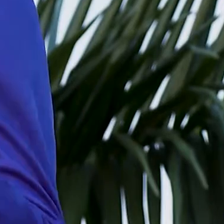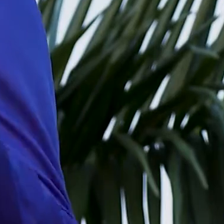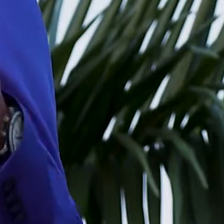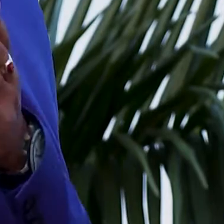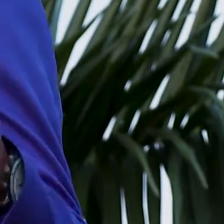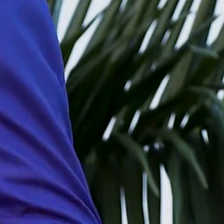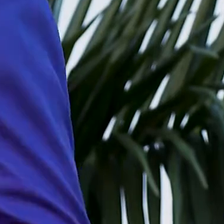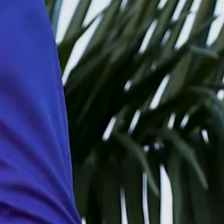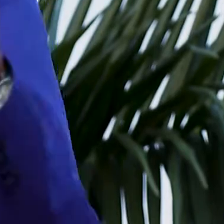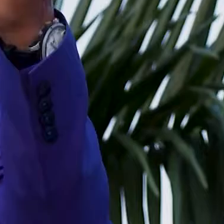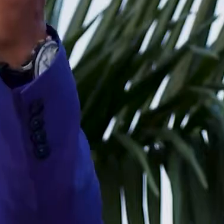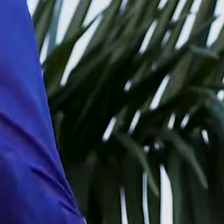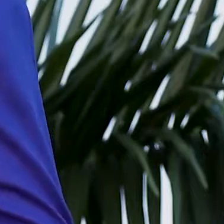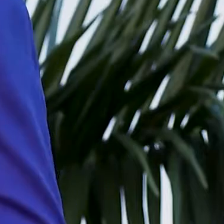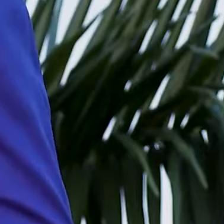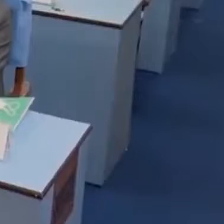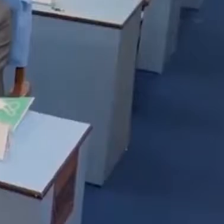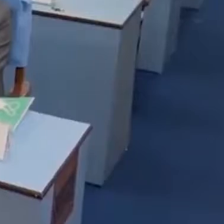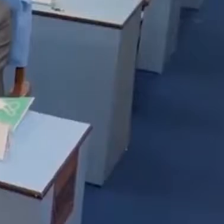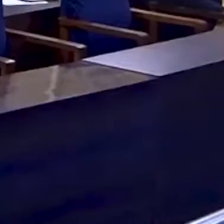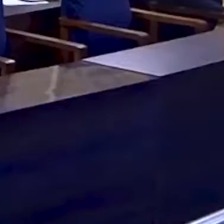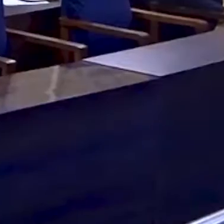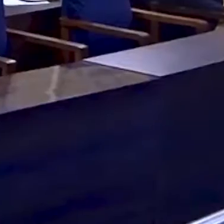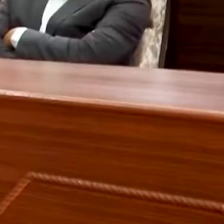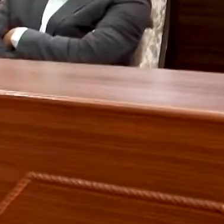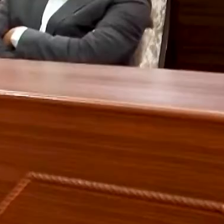नीति विधि र प्रतिनिधिका कुरा